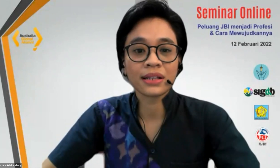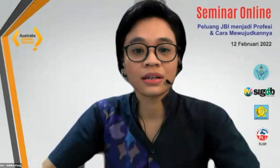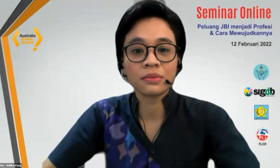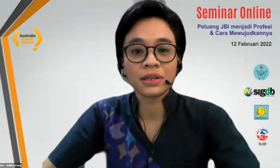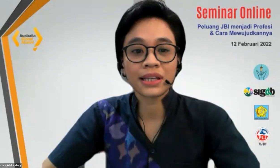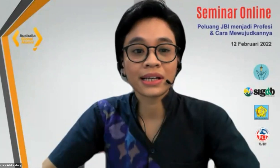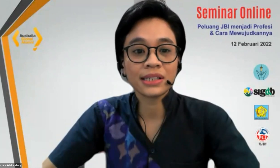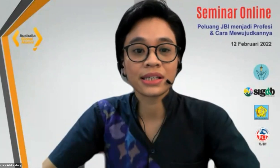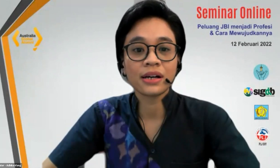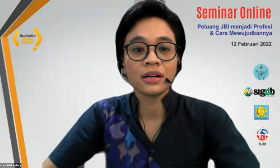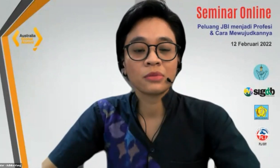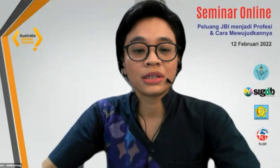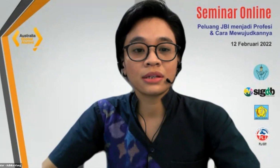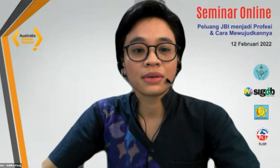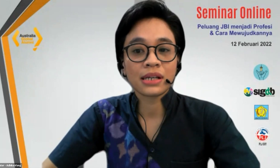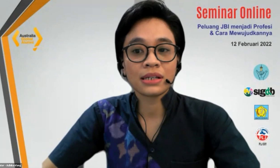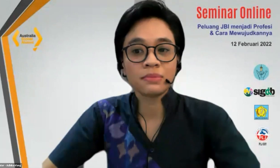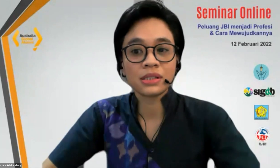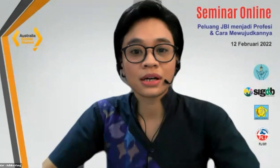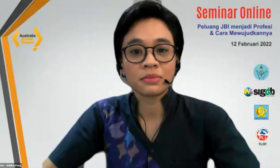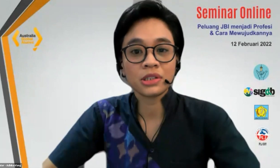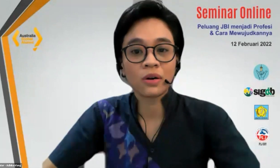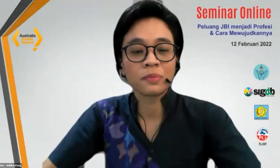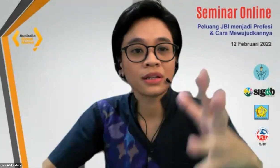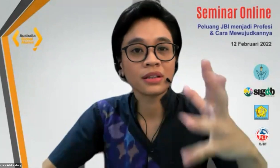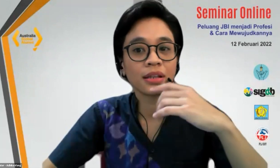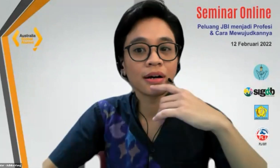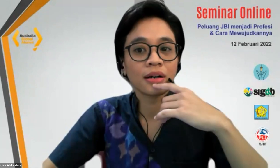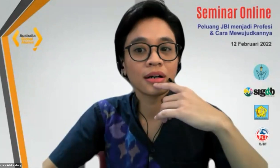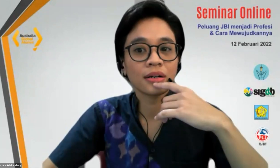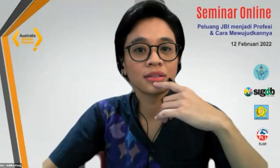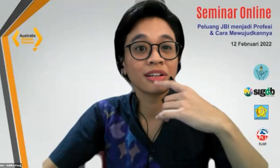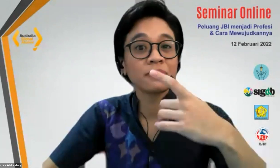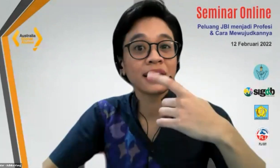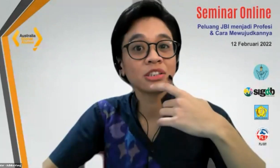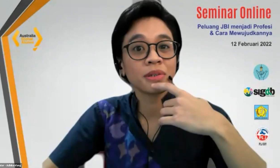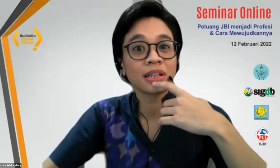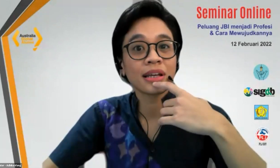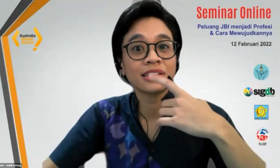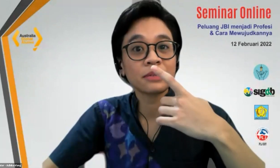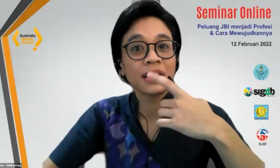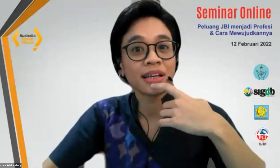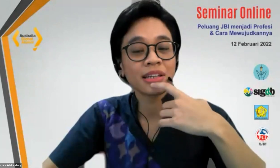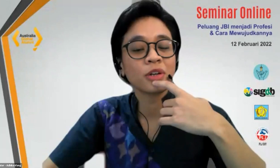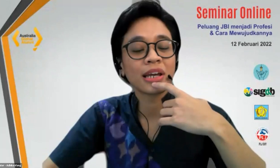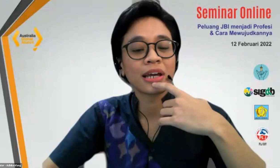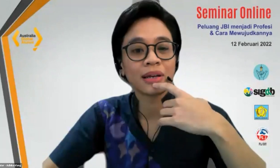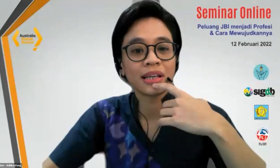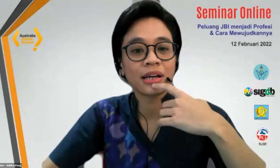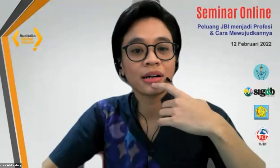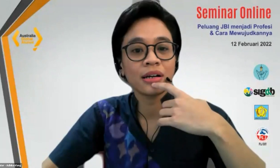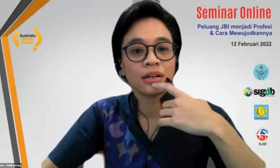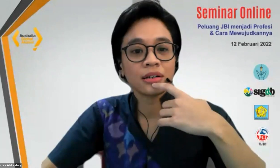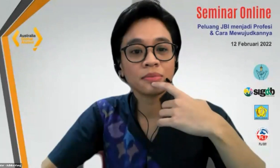berkaitan lebih ke teknis ya mungkin masa di bisa menjawabnya tentang selfmade centang Gebi tadi Mungkin